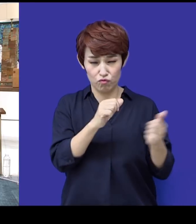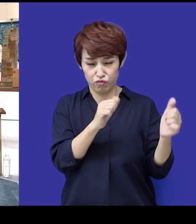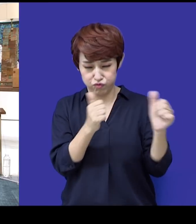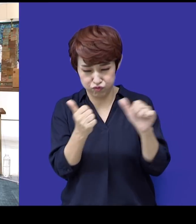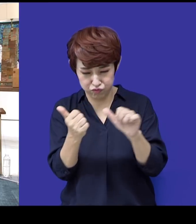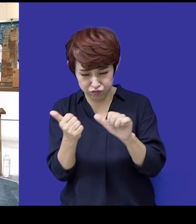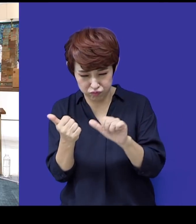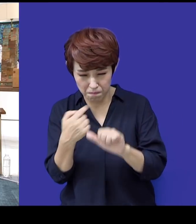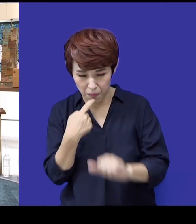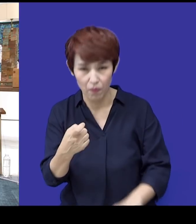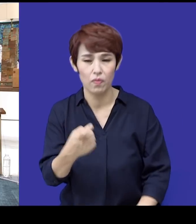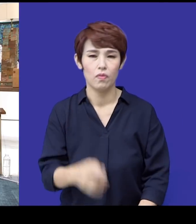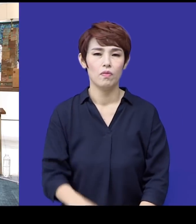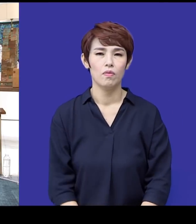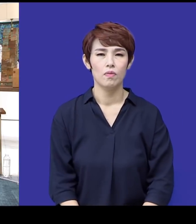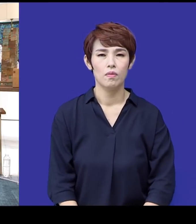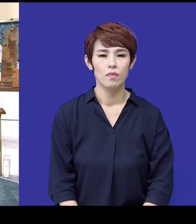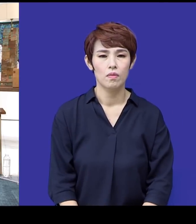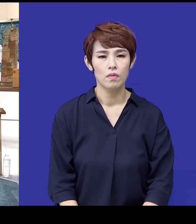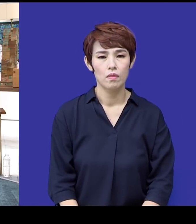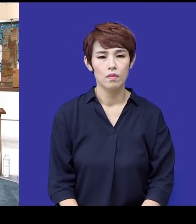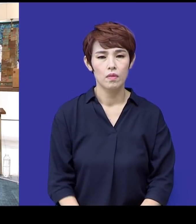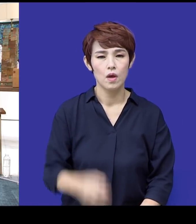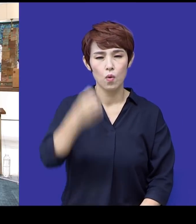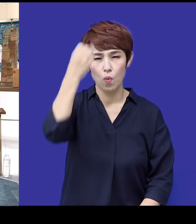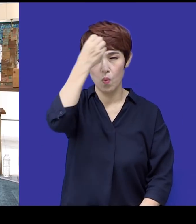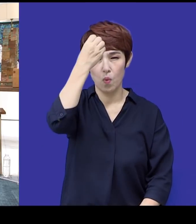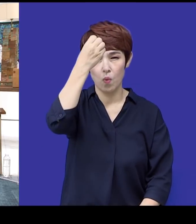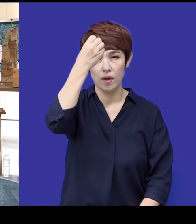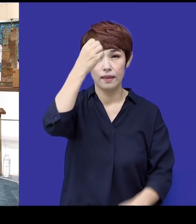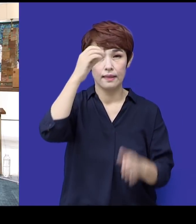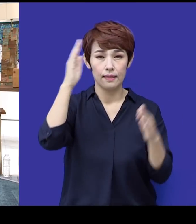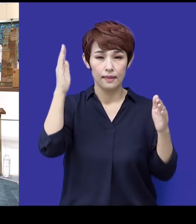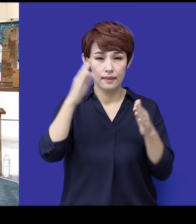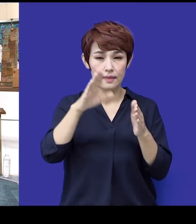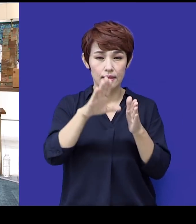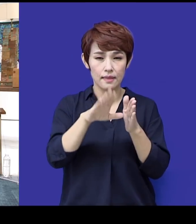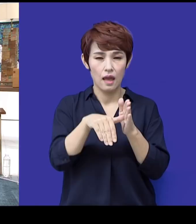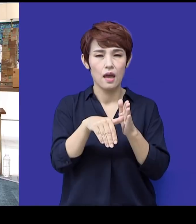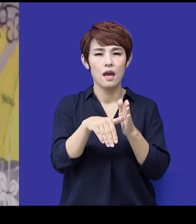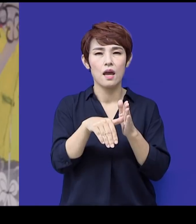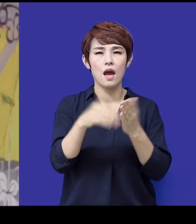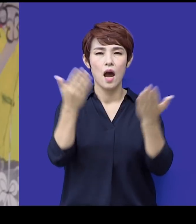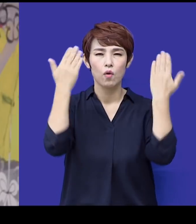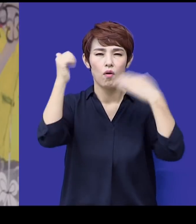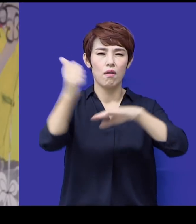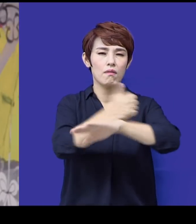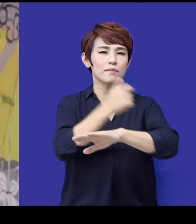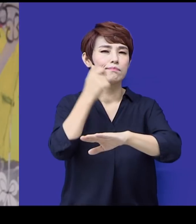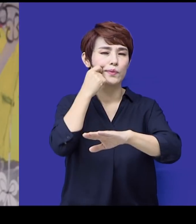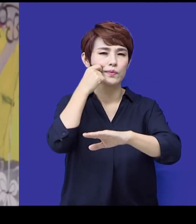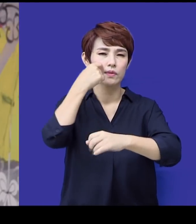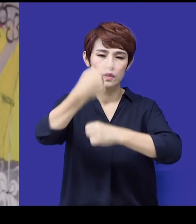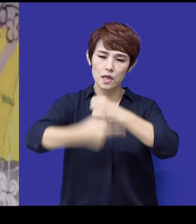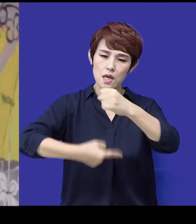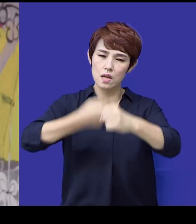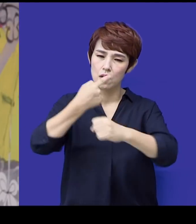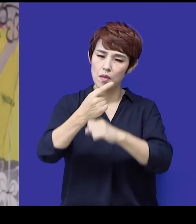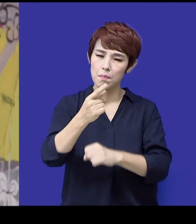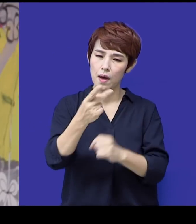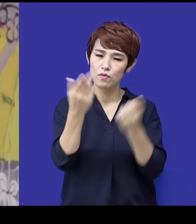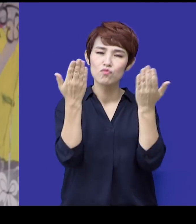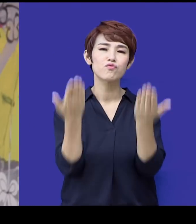해서 그 1년 반을 이제 휴학을 하고 이제 쉬었죠. 그 쉬면서